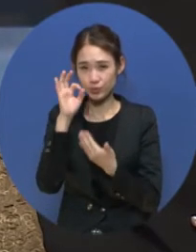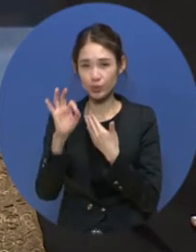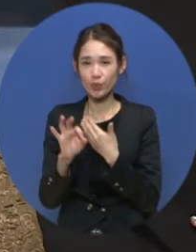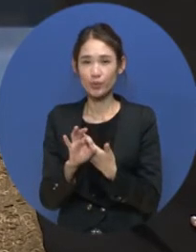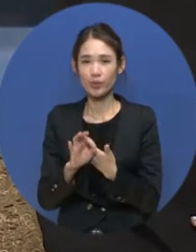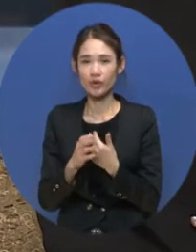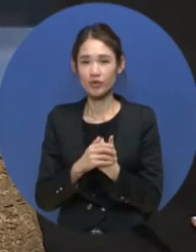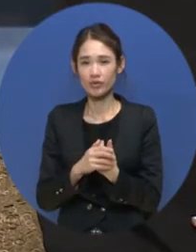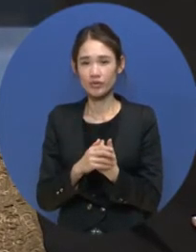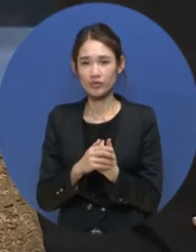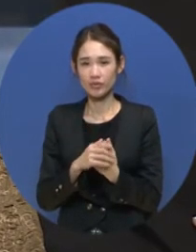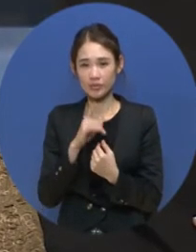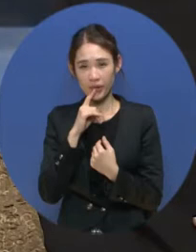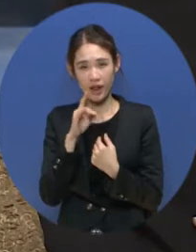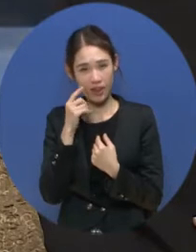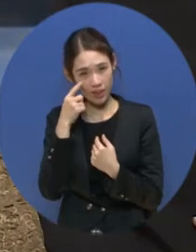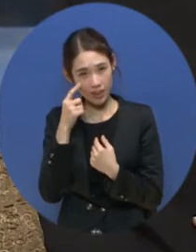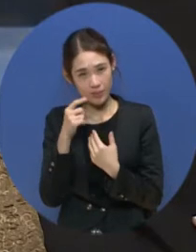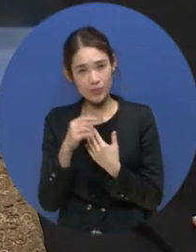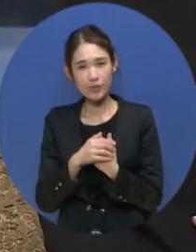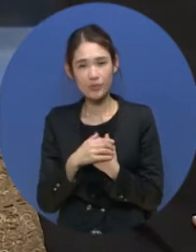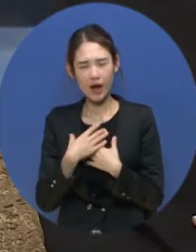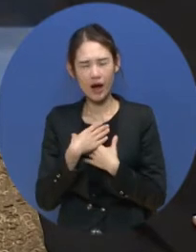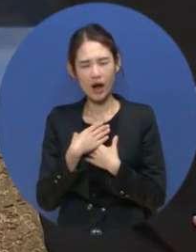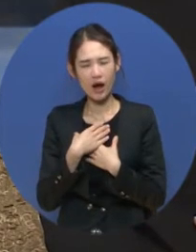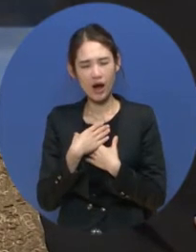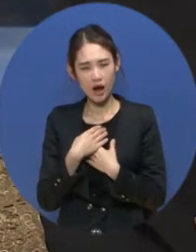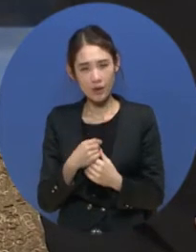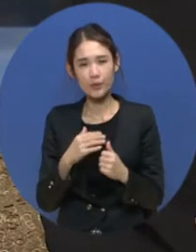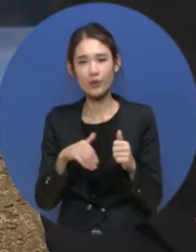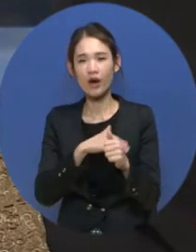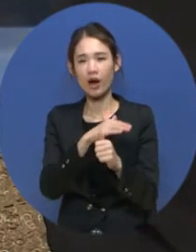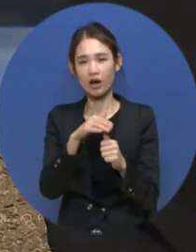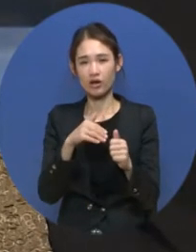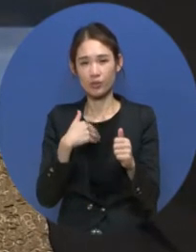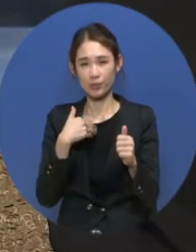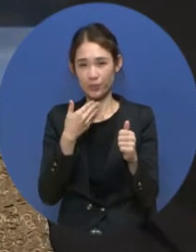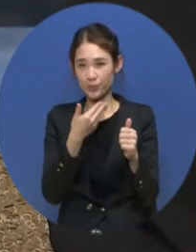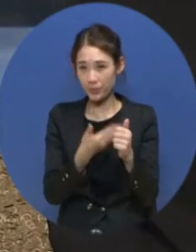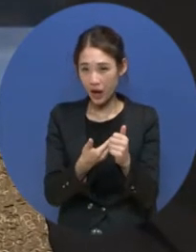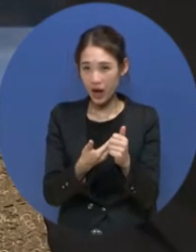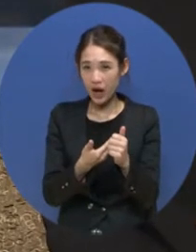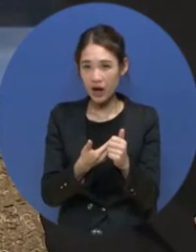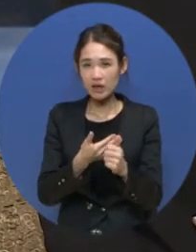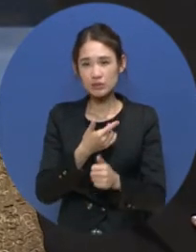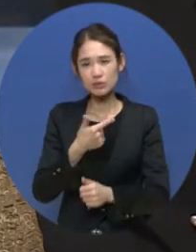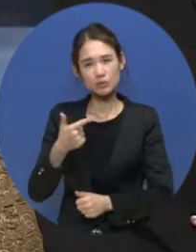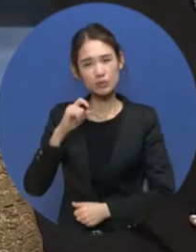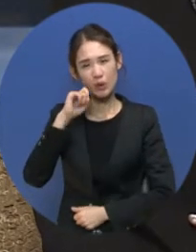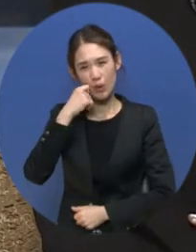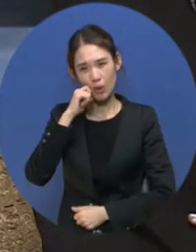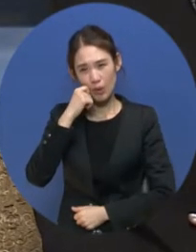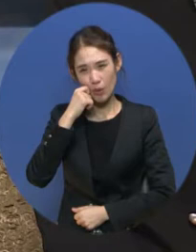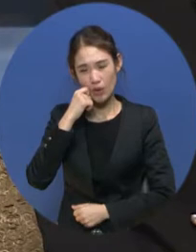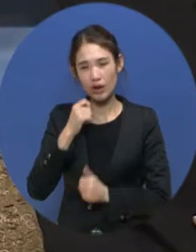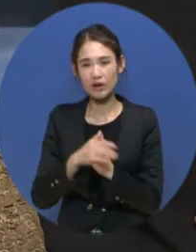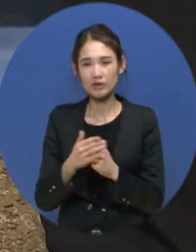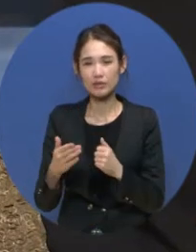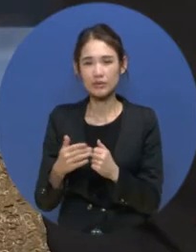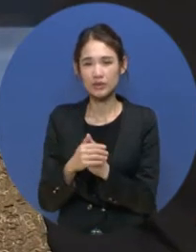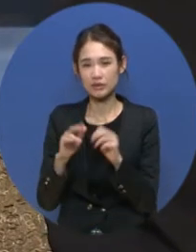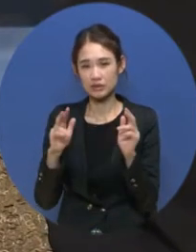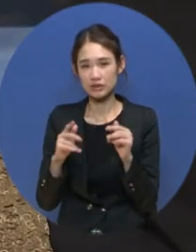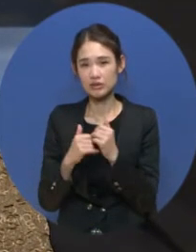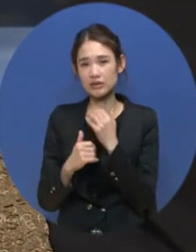이렇게 말하자면은 안정적이고 편안한 보육 환경을 제공하기에는 어려움이 있는 인원이에요. 예, 그래서 지금은